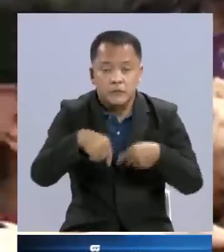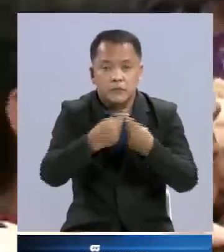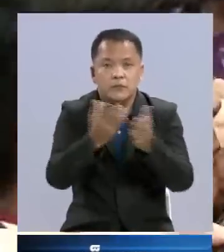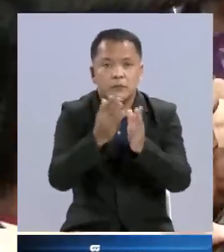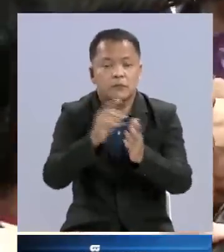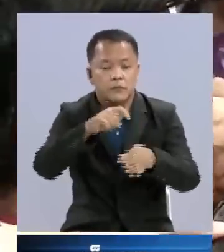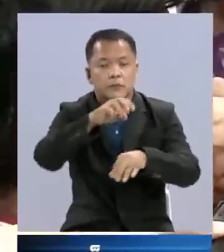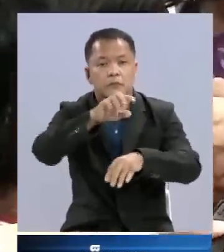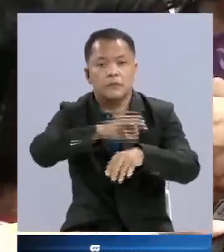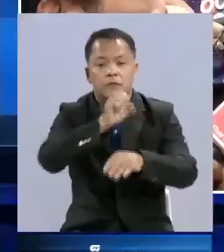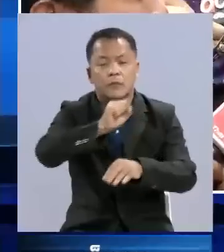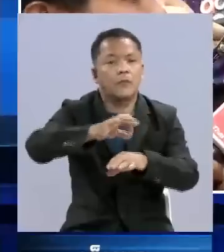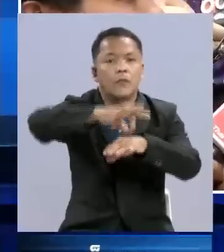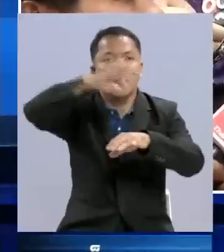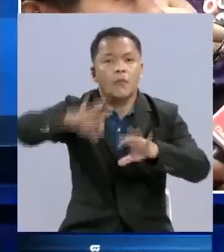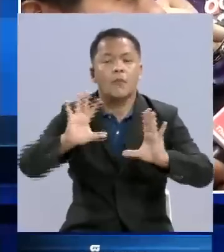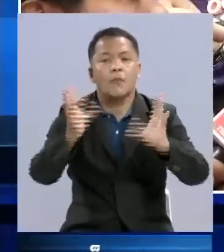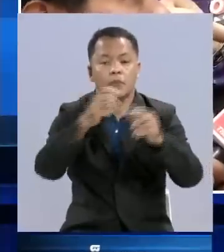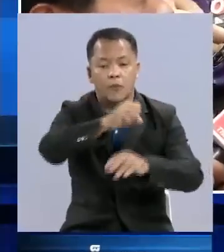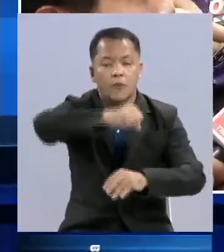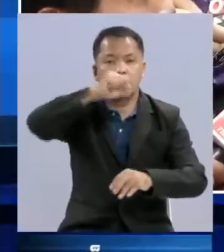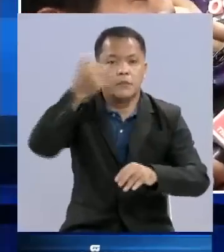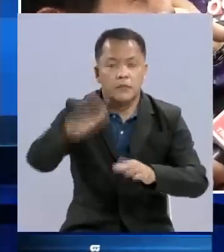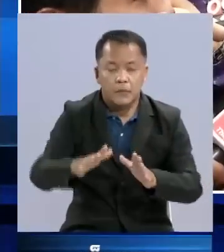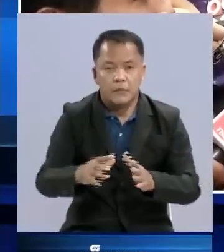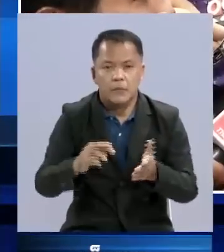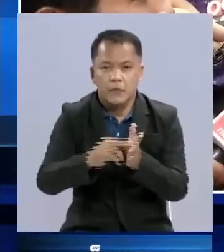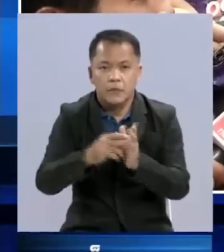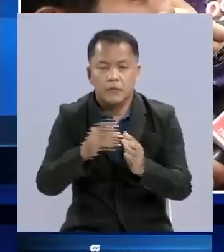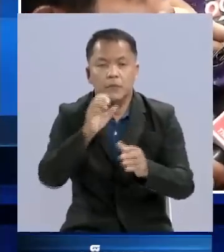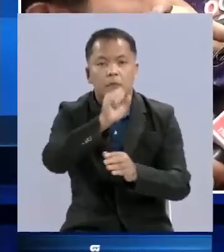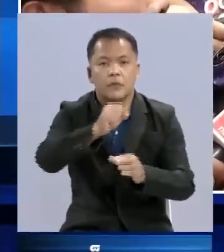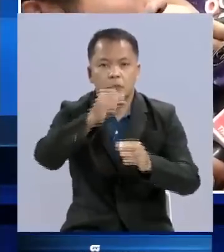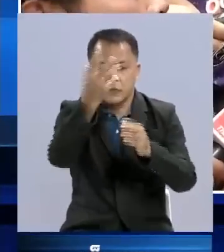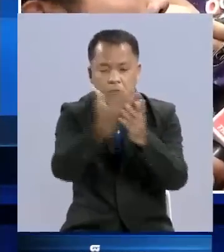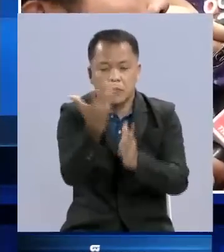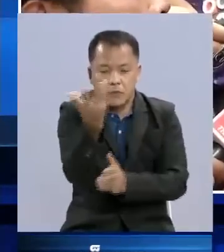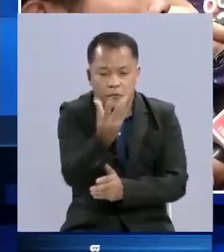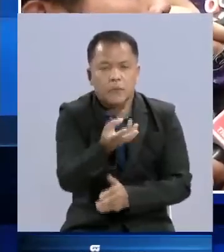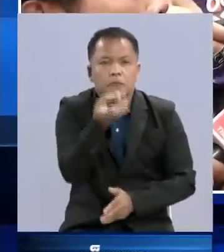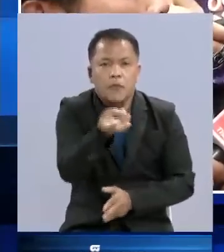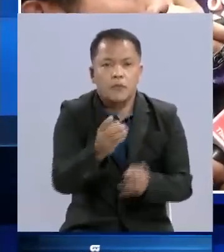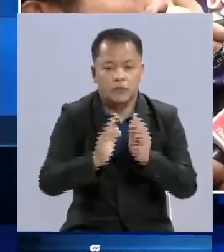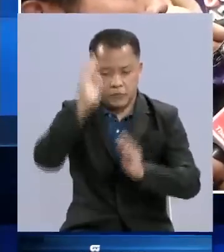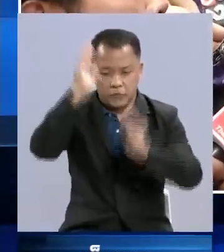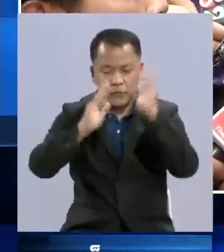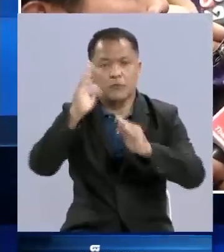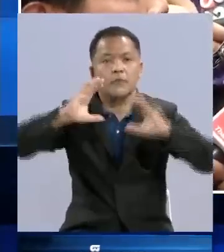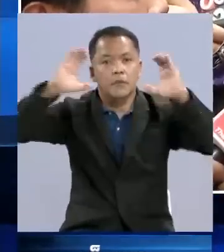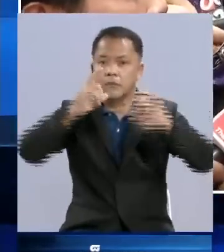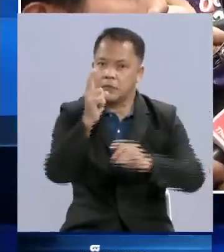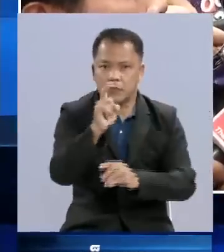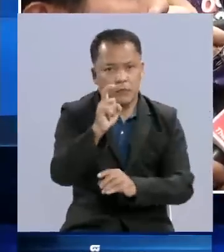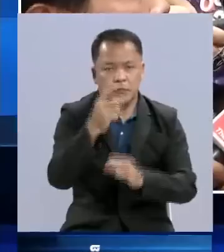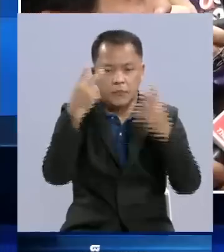ำให้ต้องพ้นสมาชิกภาพส.ส.ไปเนี่ยเป็นส.ส.ไม่ได้อีกอ่ะไอ้เก้าอี้ส.ส.ก็จะน้อยลงไปอีกส่งผลต่อการโหวตเป็นรัฐบาลอีกเ